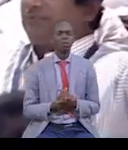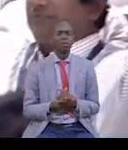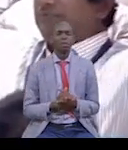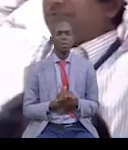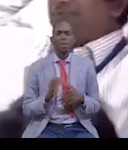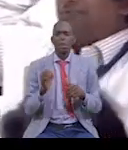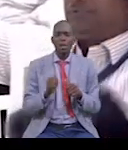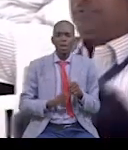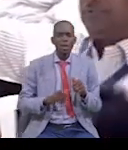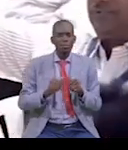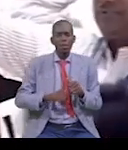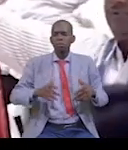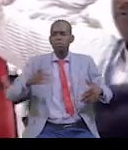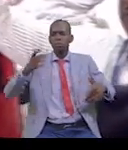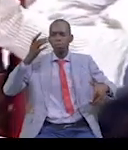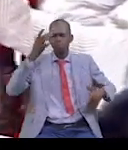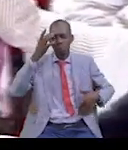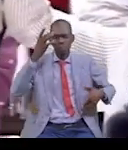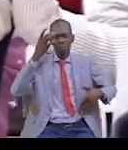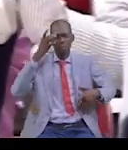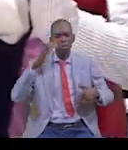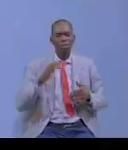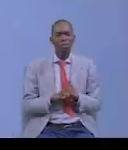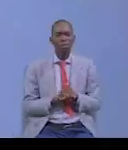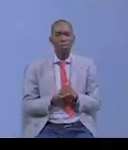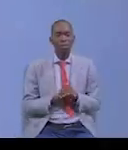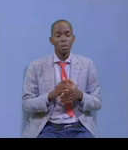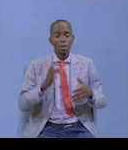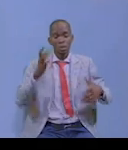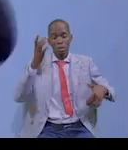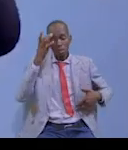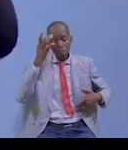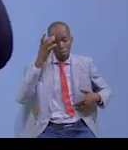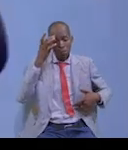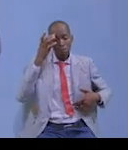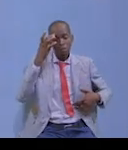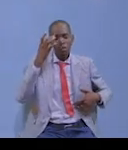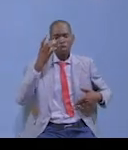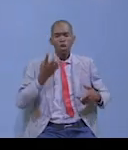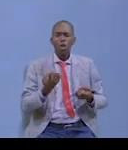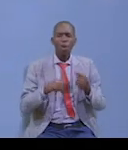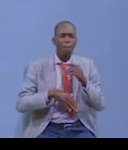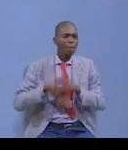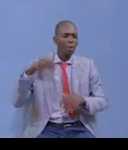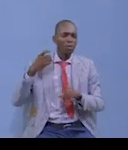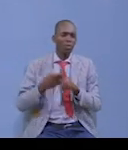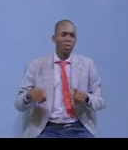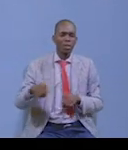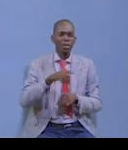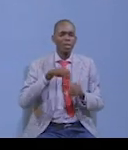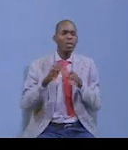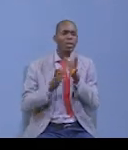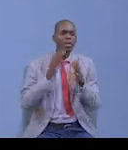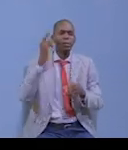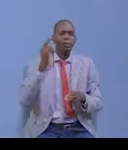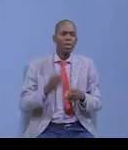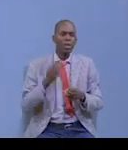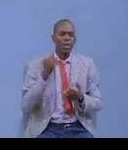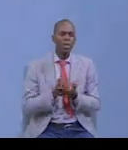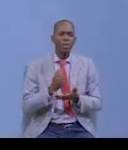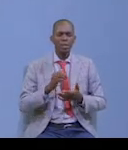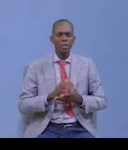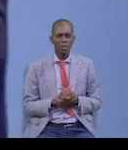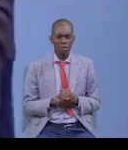ఎవ్రీ డిజీజ్, ప్రతి వ్యాధి. సిక్నెస్, డిజీజ్, come out of them in Jesus name. రోగము